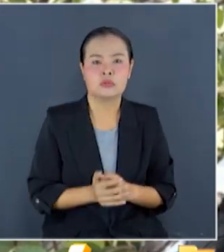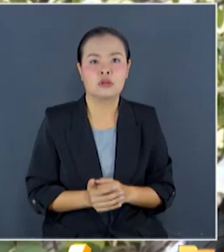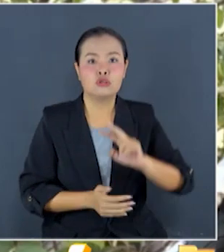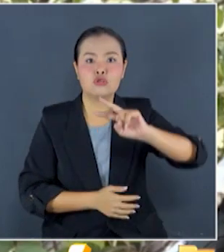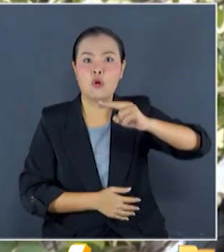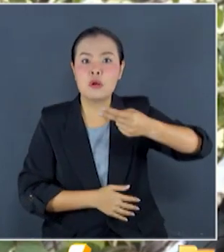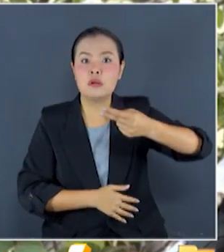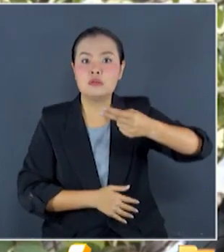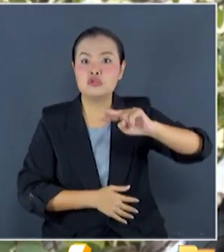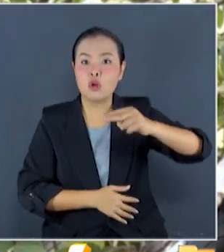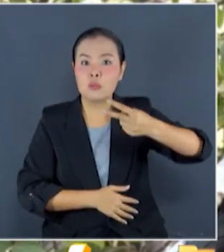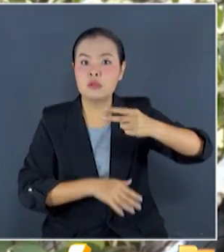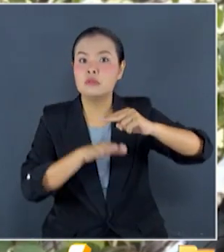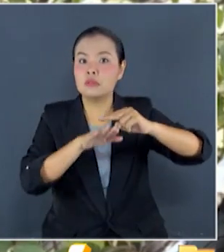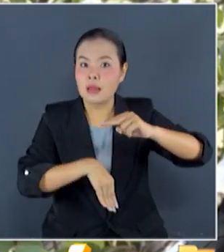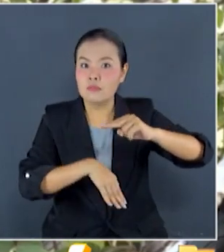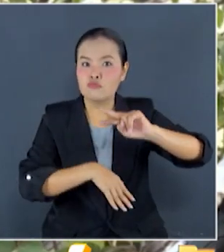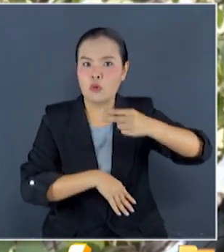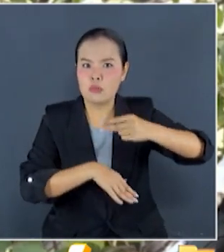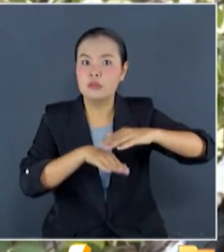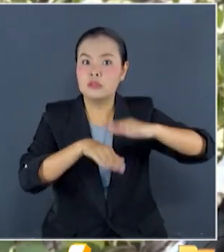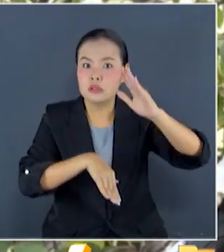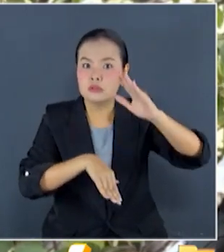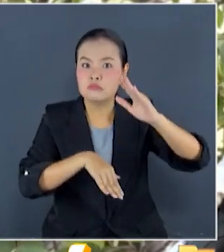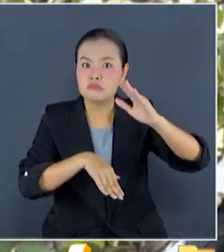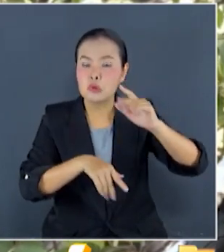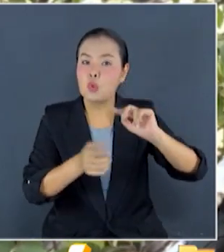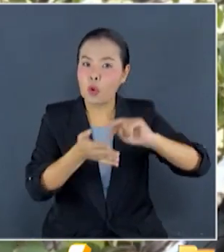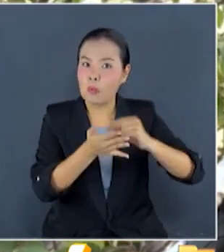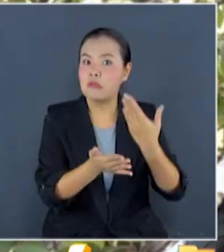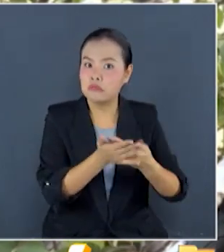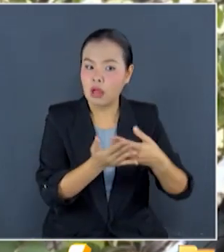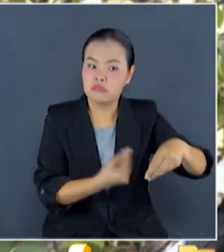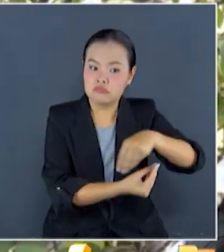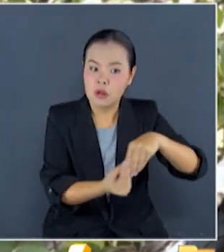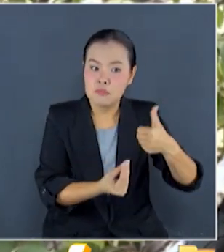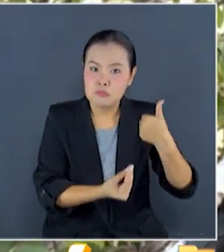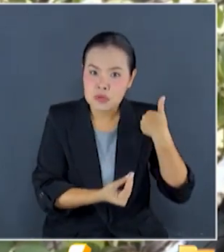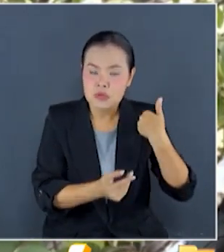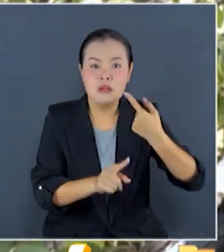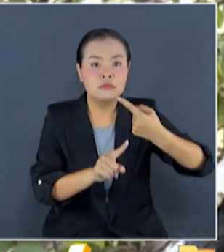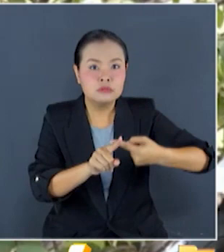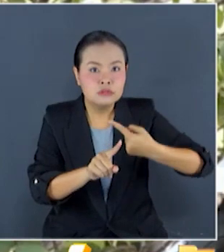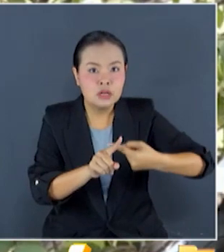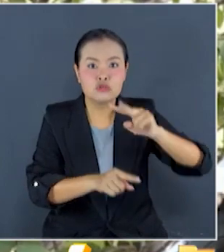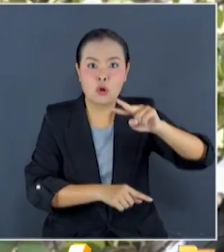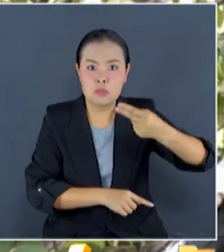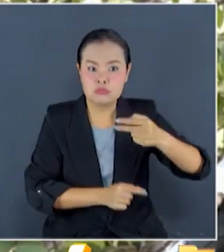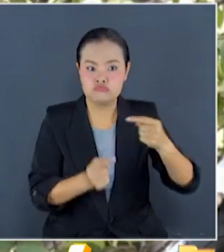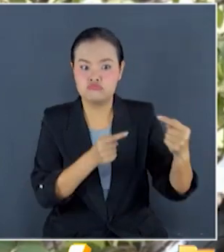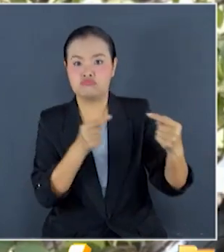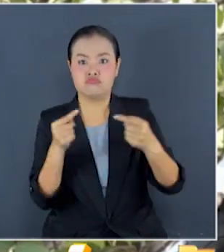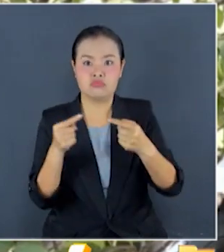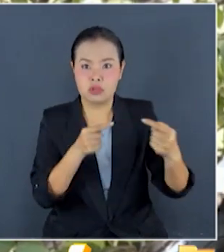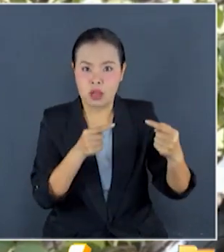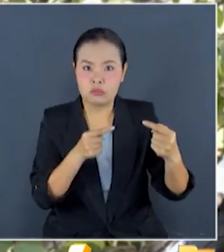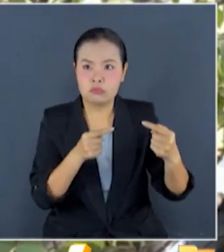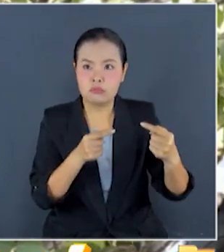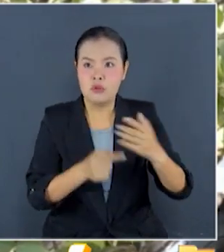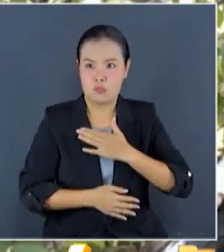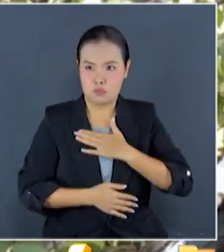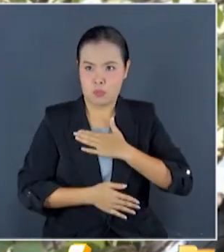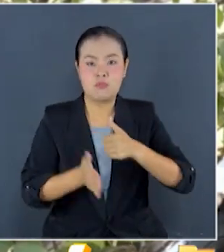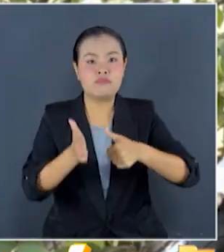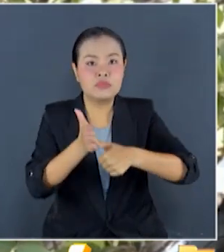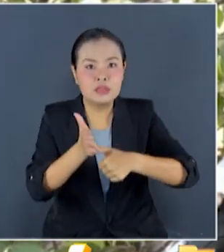างถ้าเกิดสูงกว่า 20,000 ถือว่าไม่เปราะบางคุณได้เงินเดือน 20,000 คุณจะโต้เถียงไหมเพราะผมก็เปราะบางเหมือนกันผมก็มีหนี้